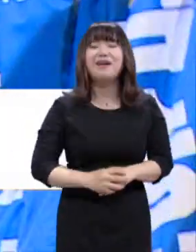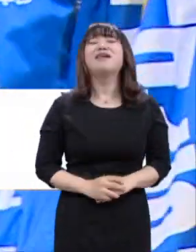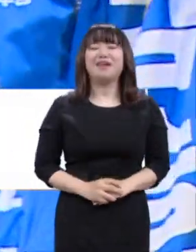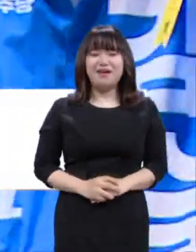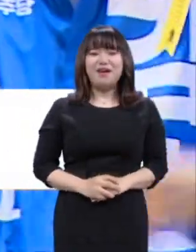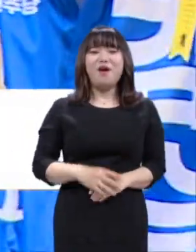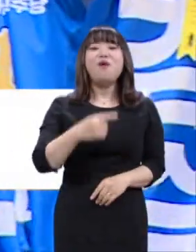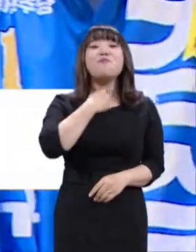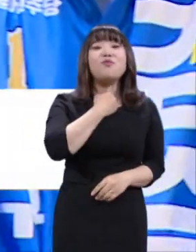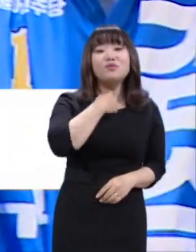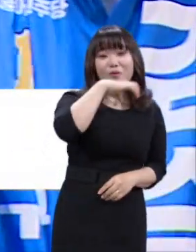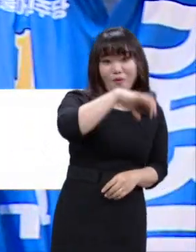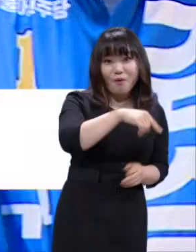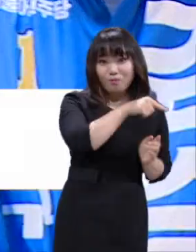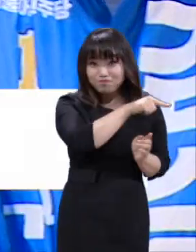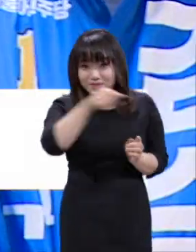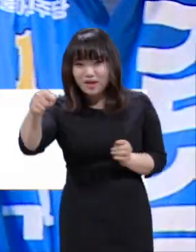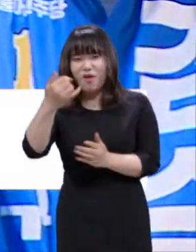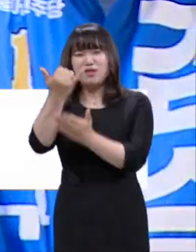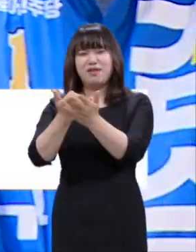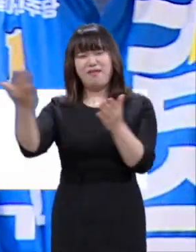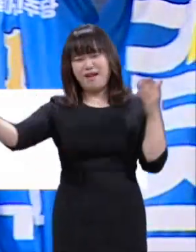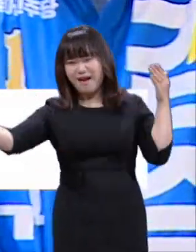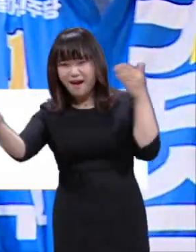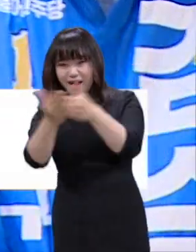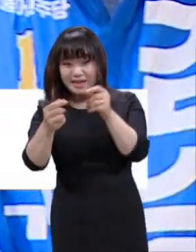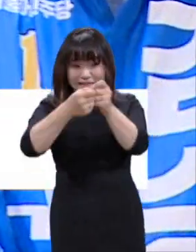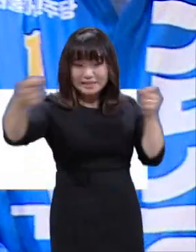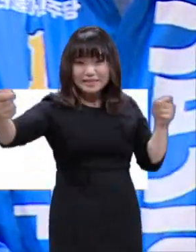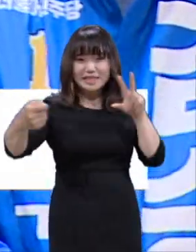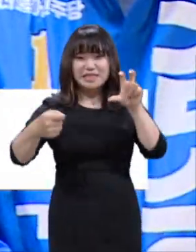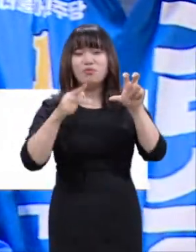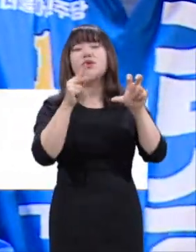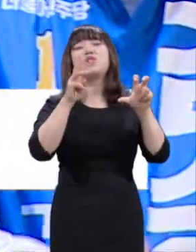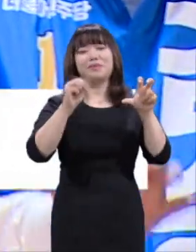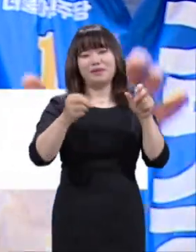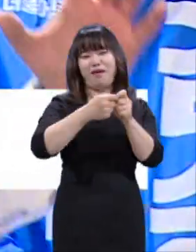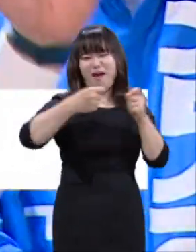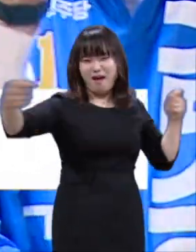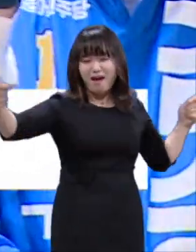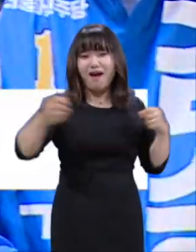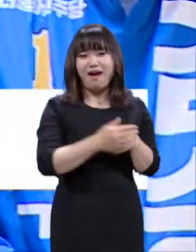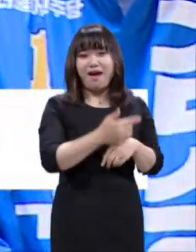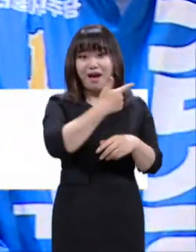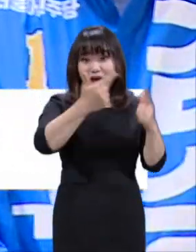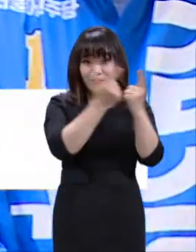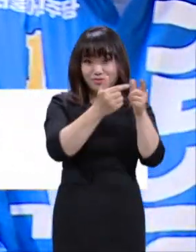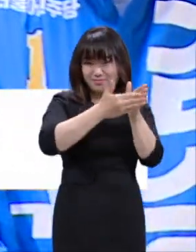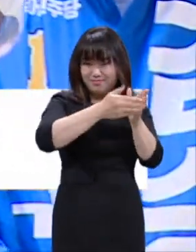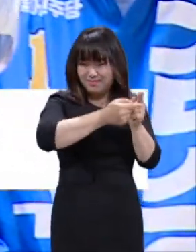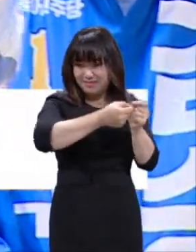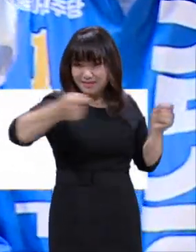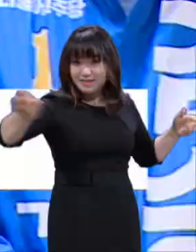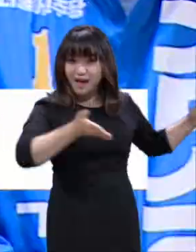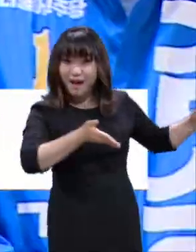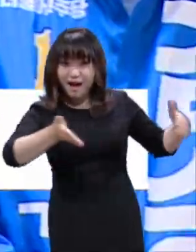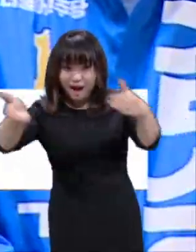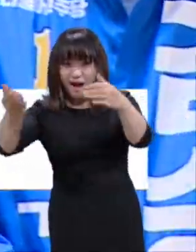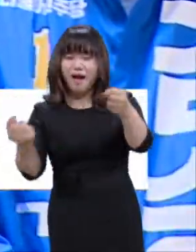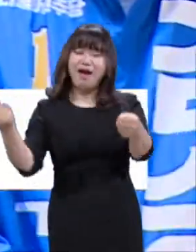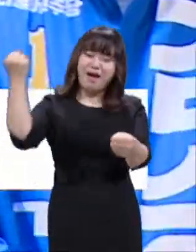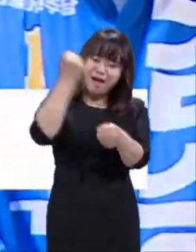우리 목동에서부터 청량리까지 25km가 넘는 이 강북 횡단선이 제대로